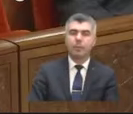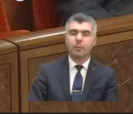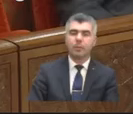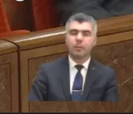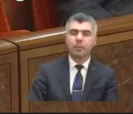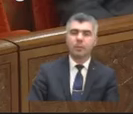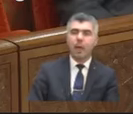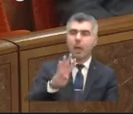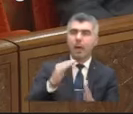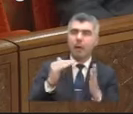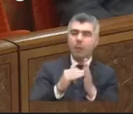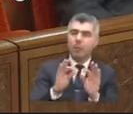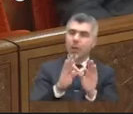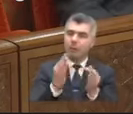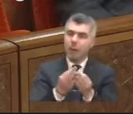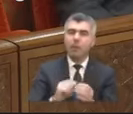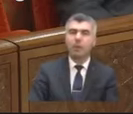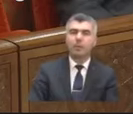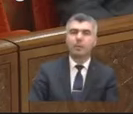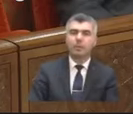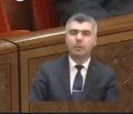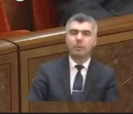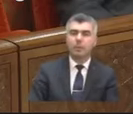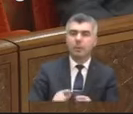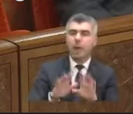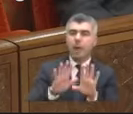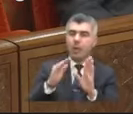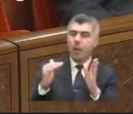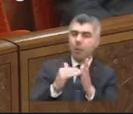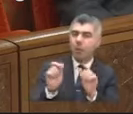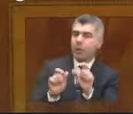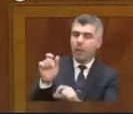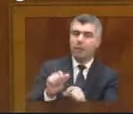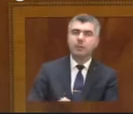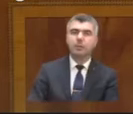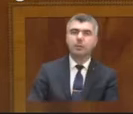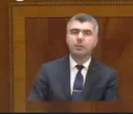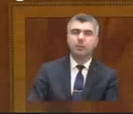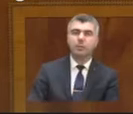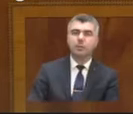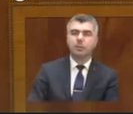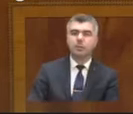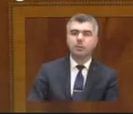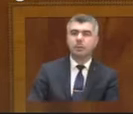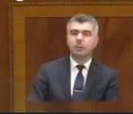الناس 4 مليون اسره، حنا فوق بعد المليون ديال الاسره، ايضا اكثر من 10 مليون ديال النسمه. وكاين الناس